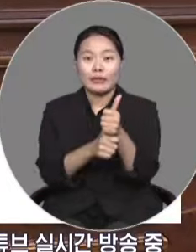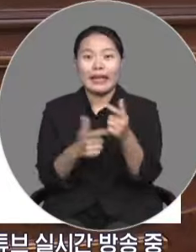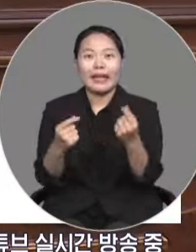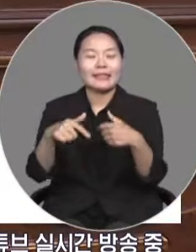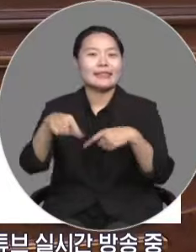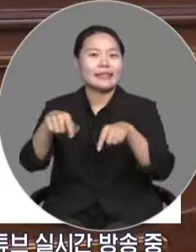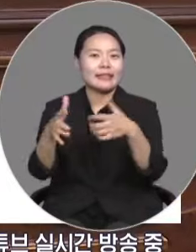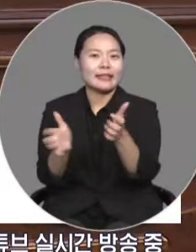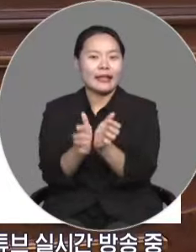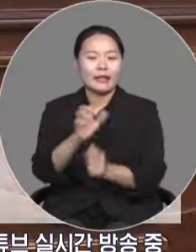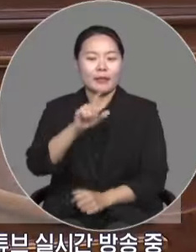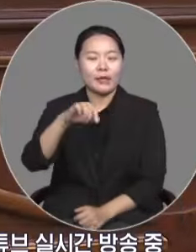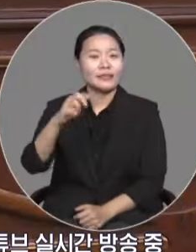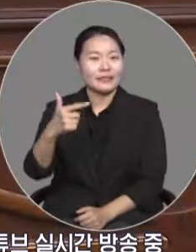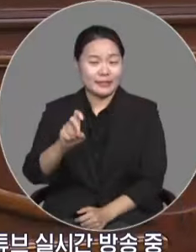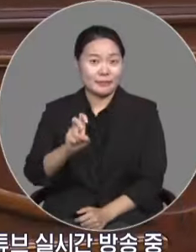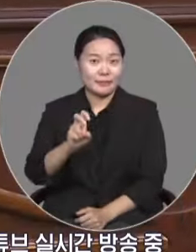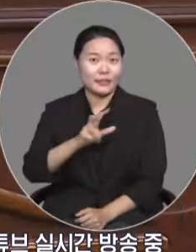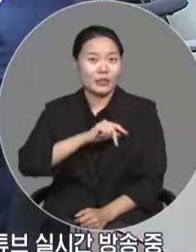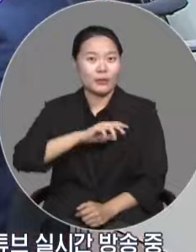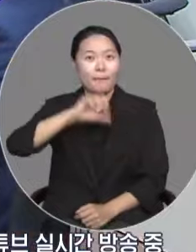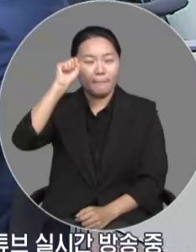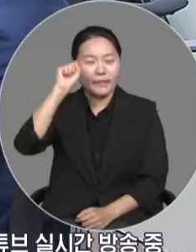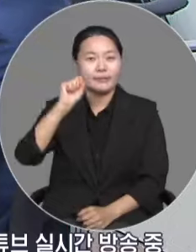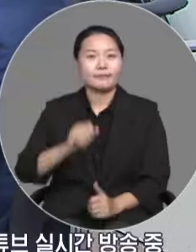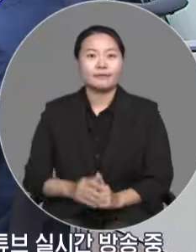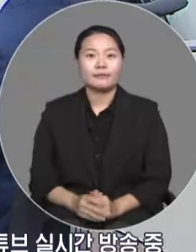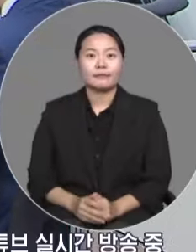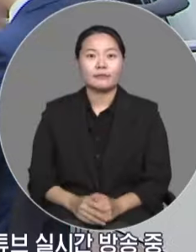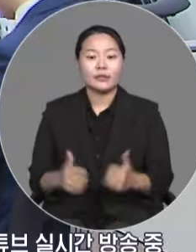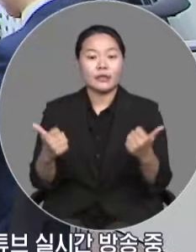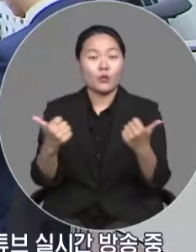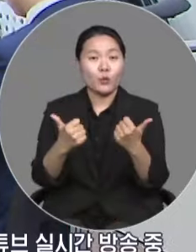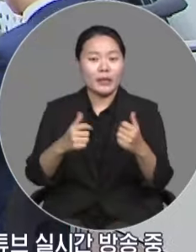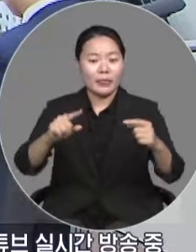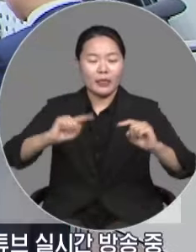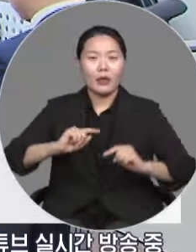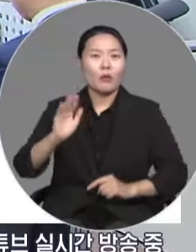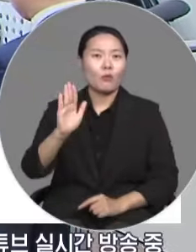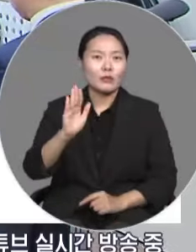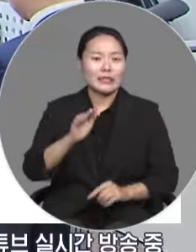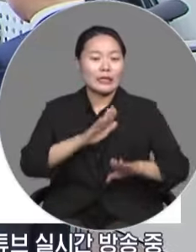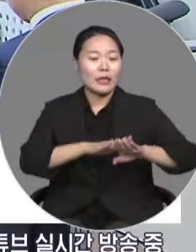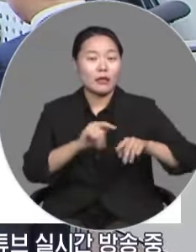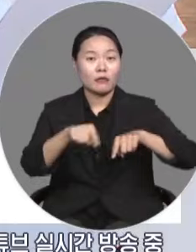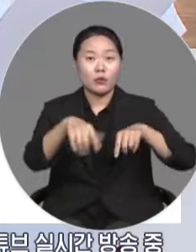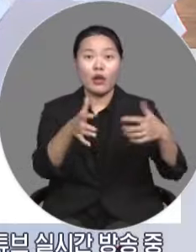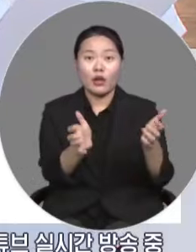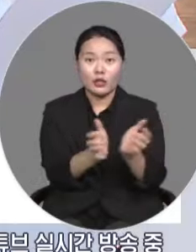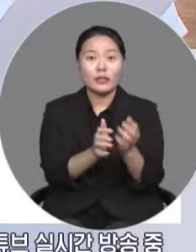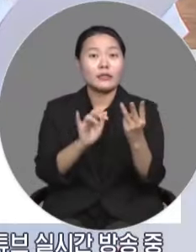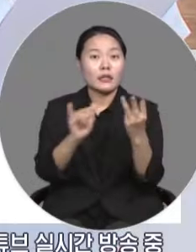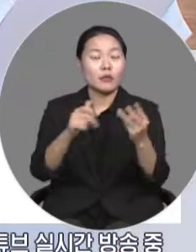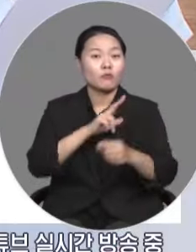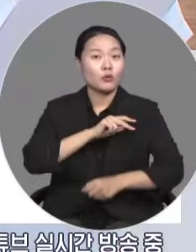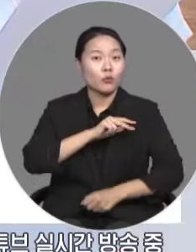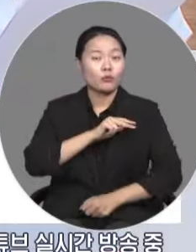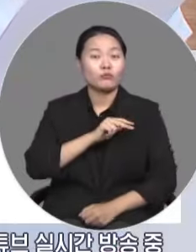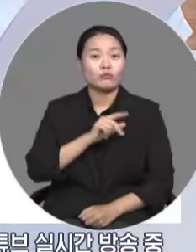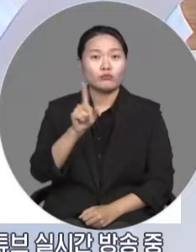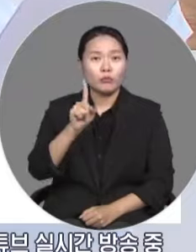같은 당 박은심 의원이 선출됐습니다. 임시회에 불참한 더불어민주당, 진보당 등 3명의